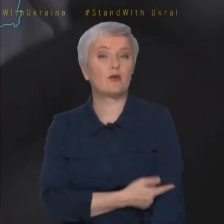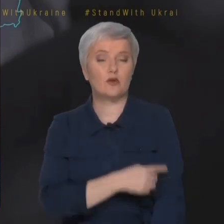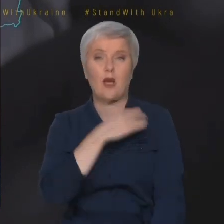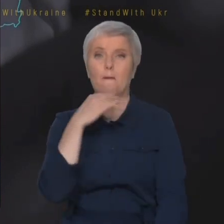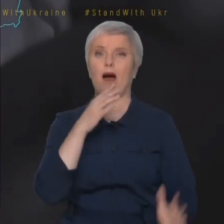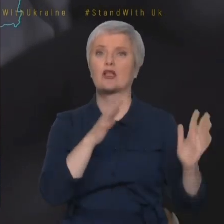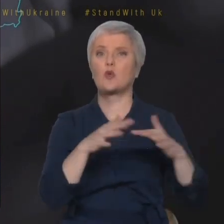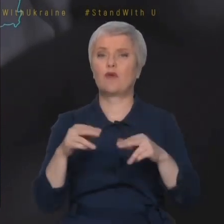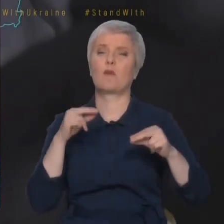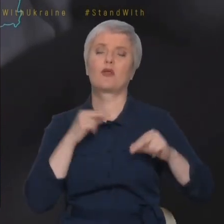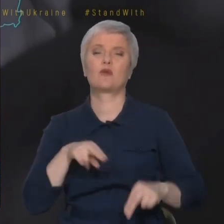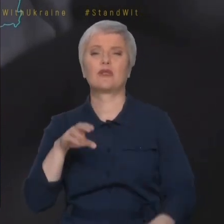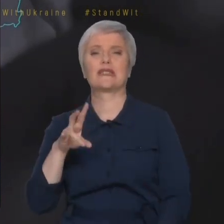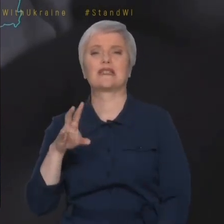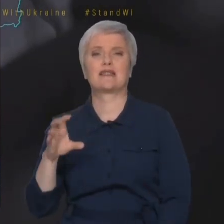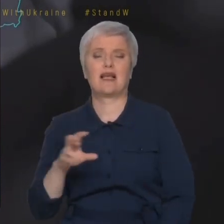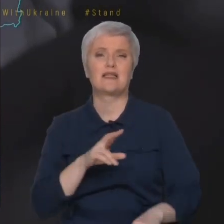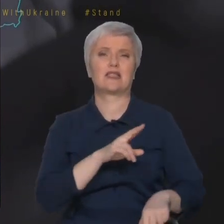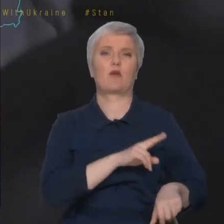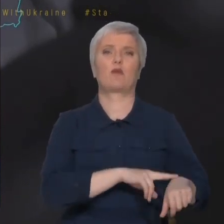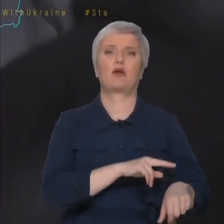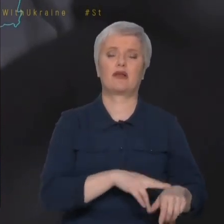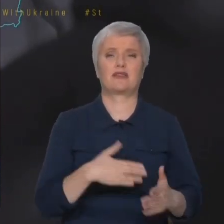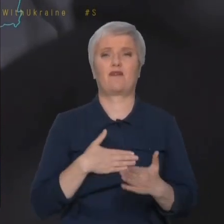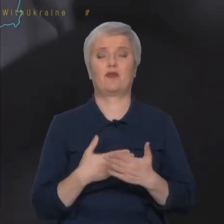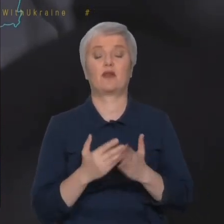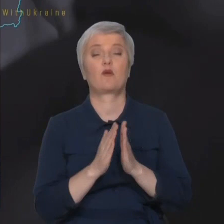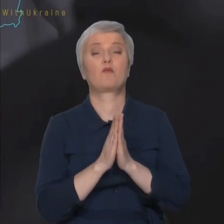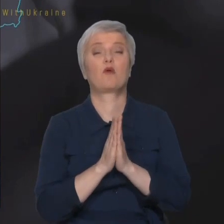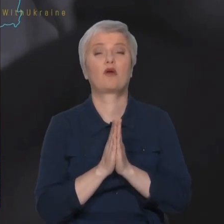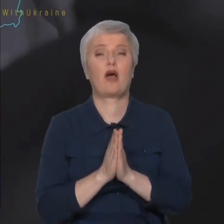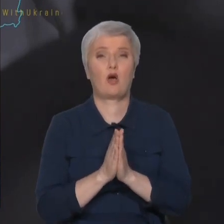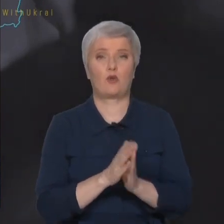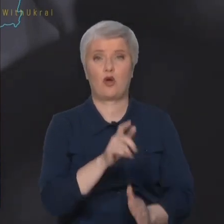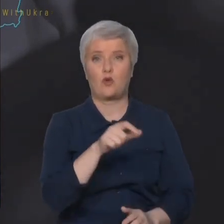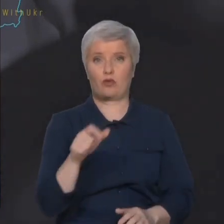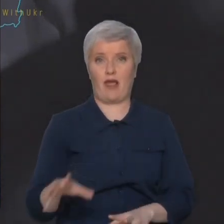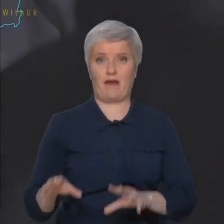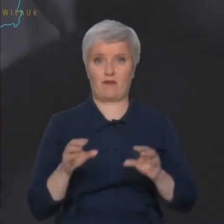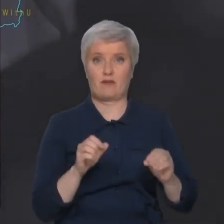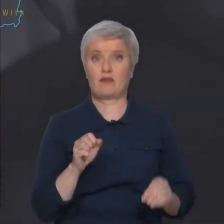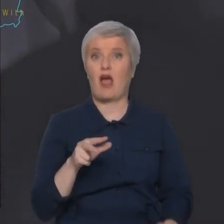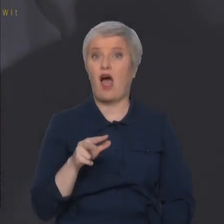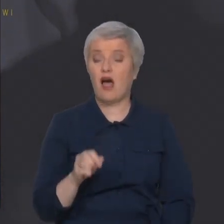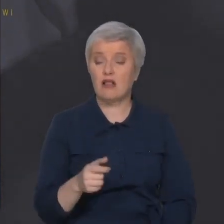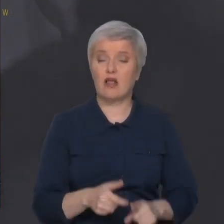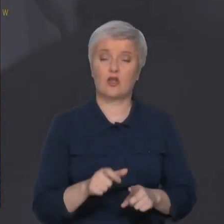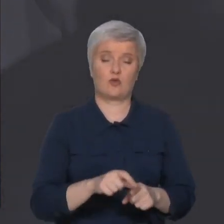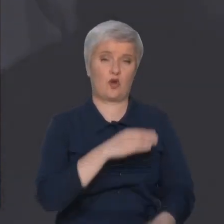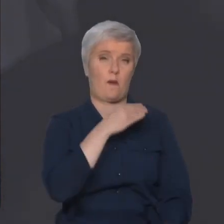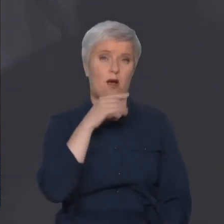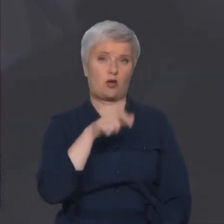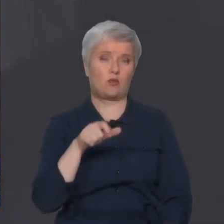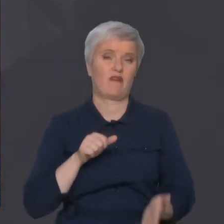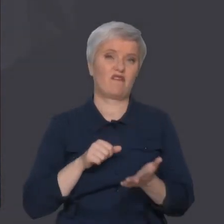поліція, волонтери в місті вмовляють людей евакуюватися. Але є одне але. Дуже багато людей відмовляються.